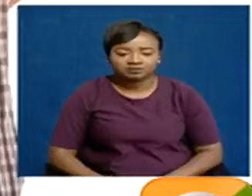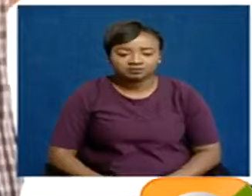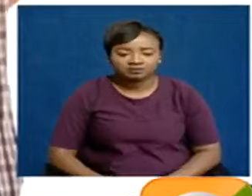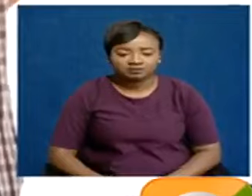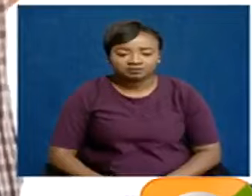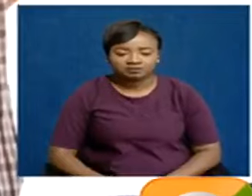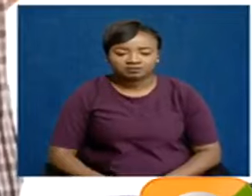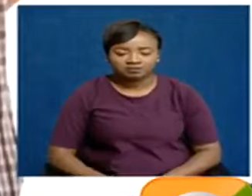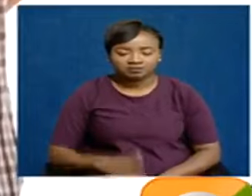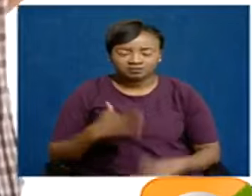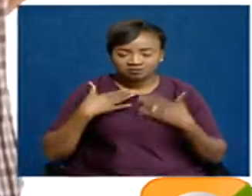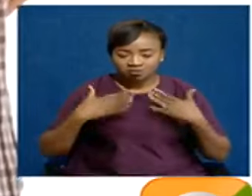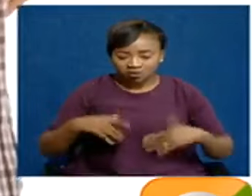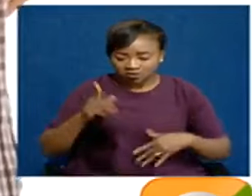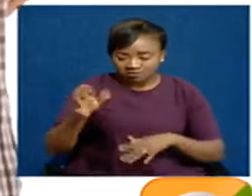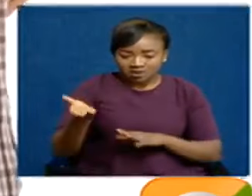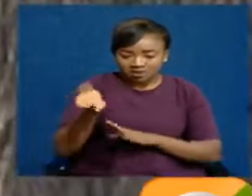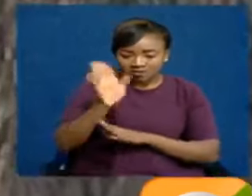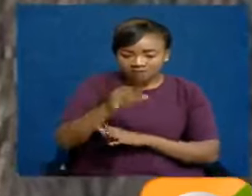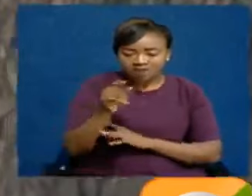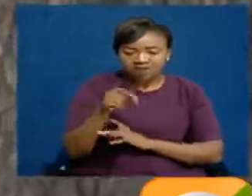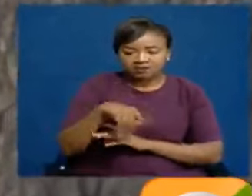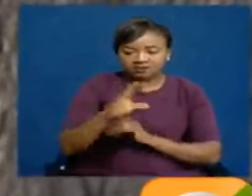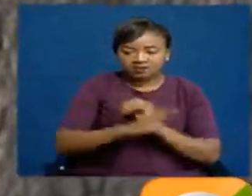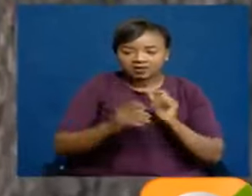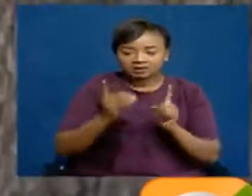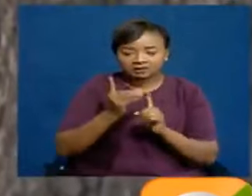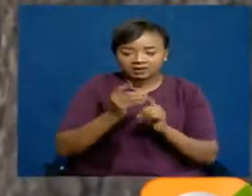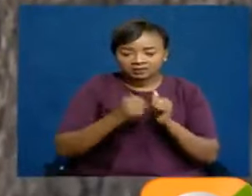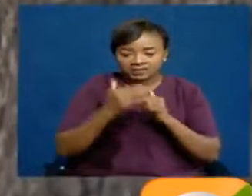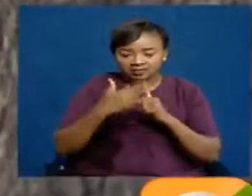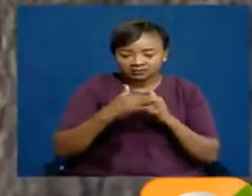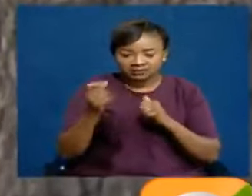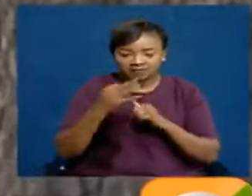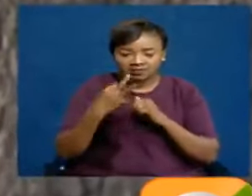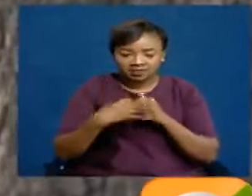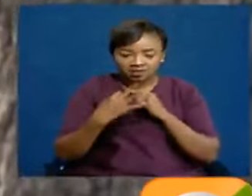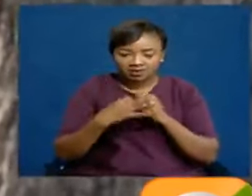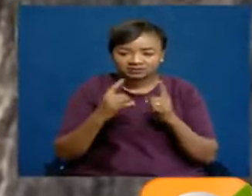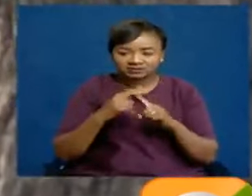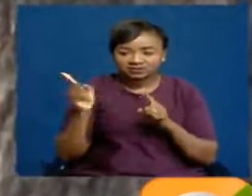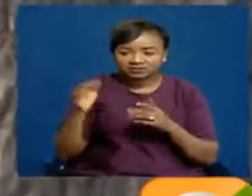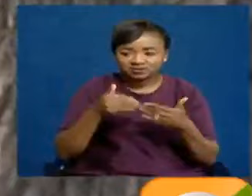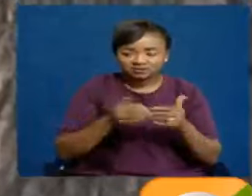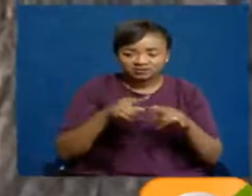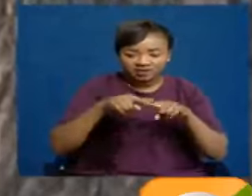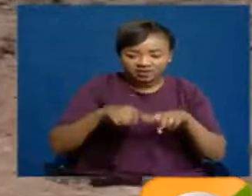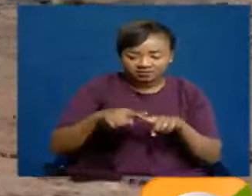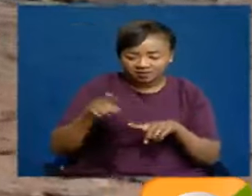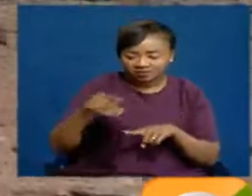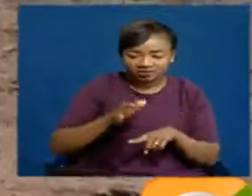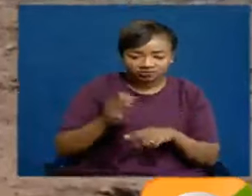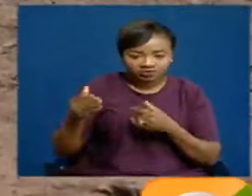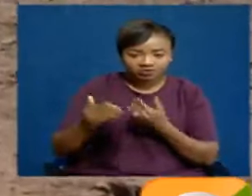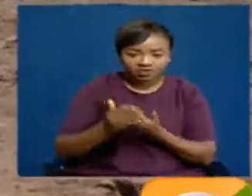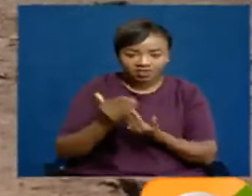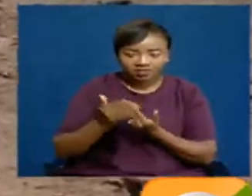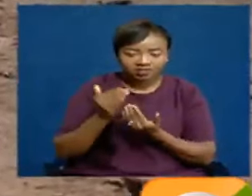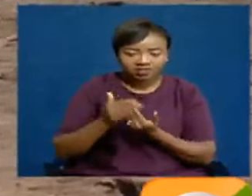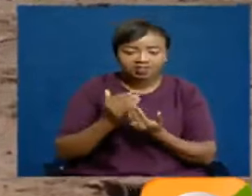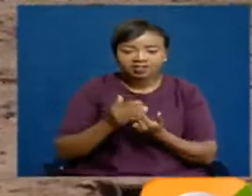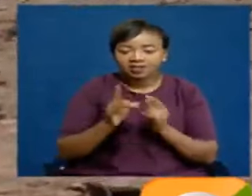Mary ulirejeshwa nchini tarehe 19 Agosti, ila familia hii iliyomtegemea mwenda zake kwa kila hali imekosa hela